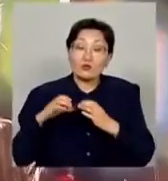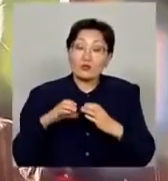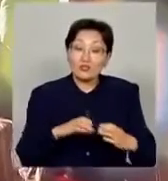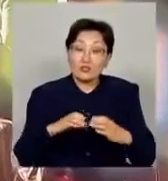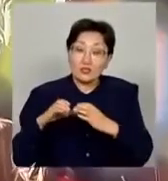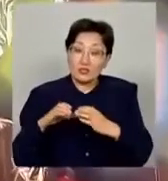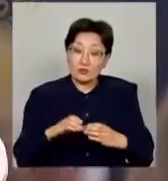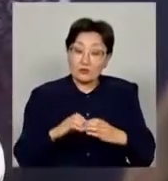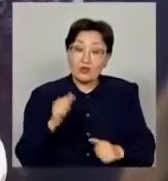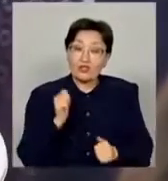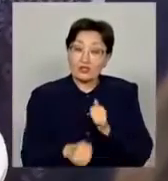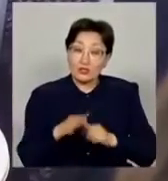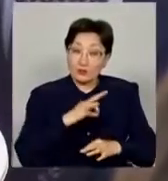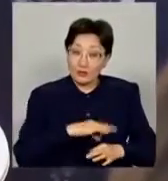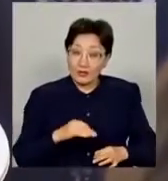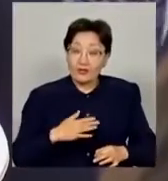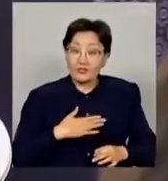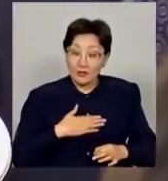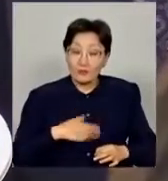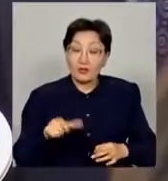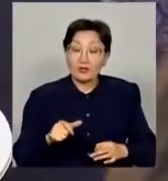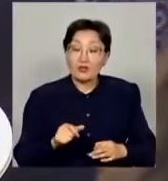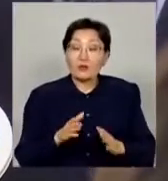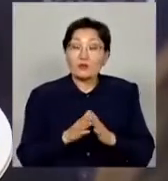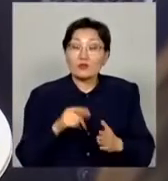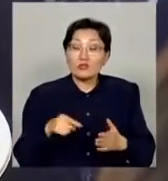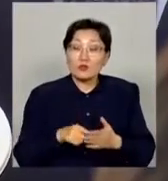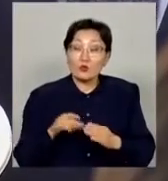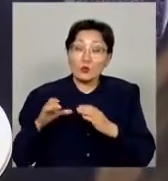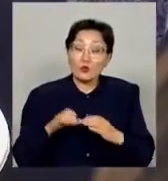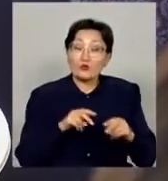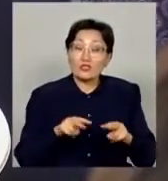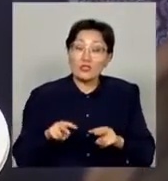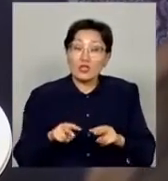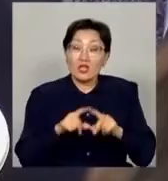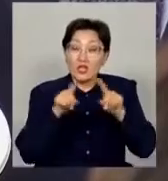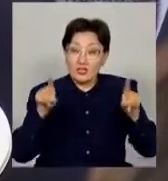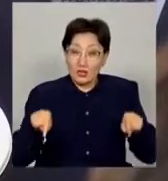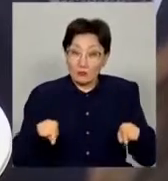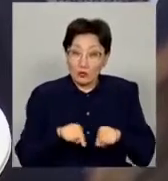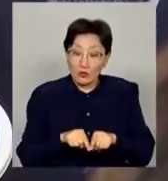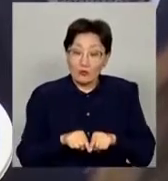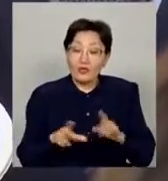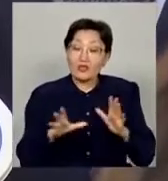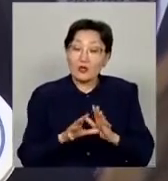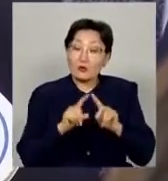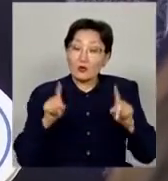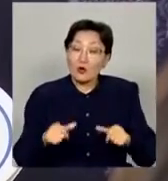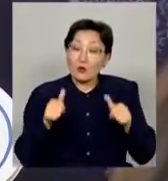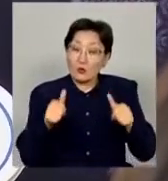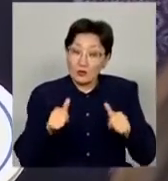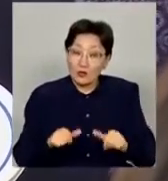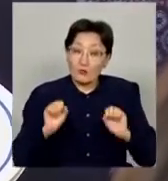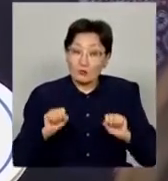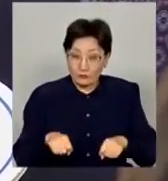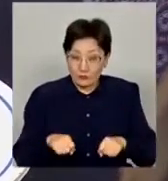жиі пайдаланушы ретінде сұрағым, қоғамдық көлікті бақылау үшін табло орнату мүмкіндігін қарастырып